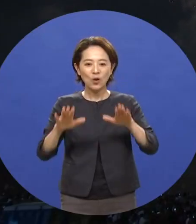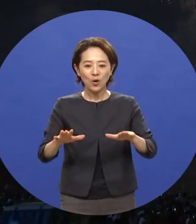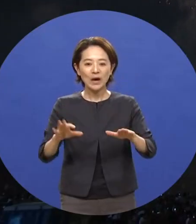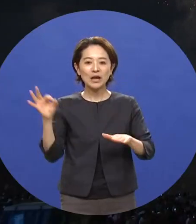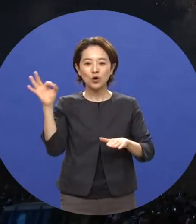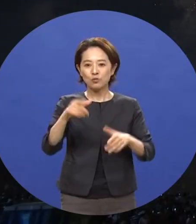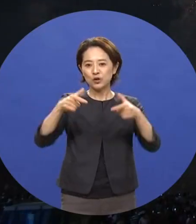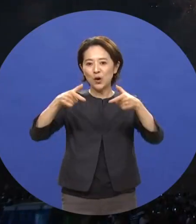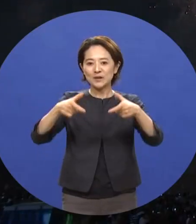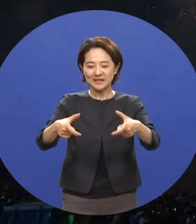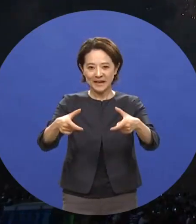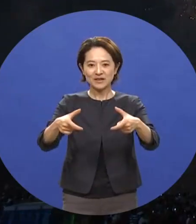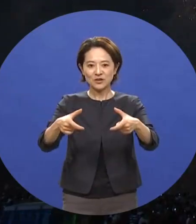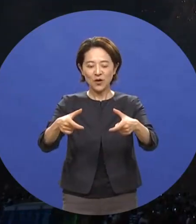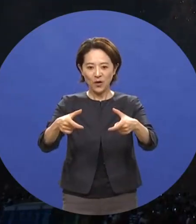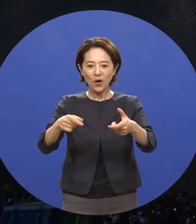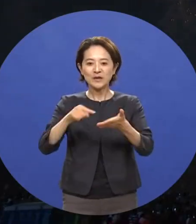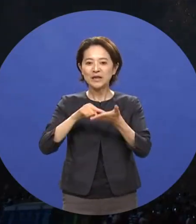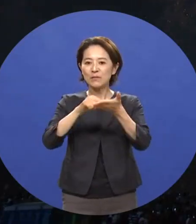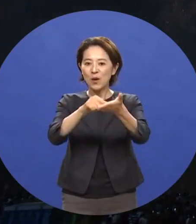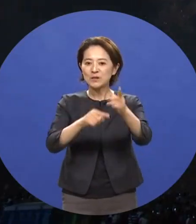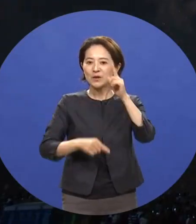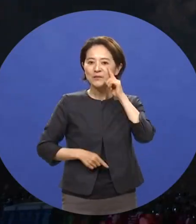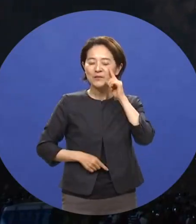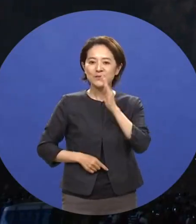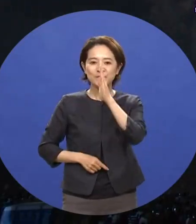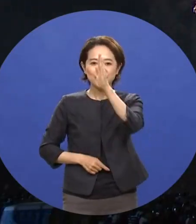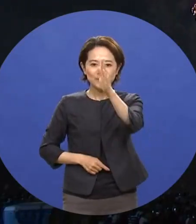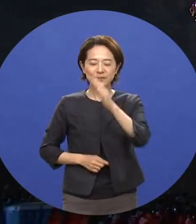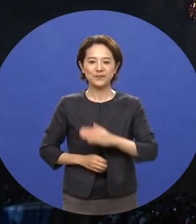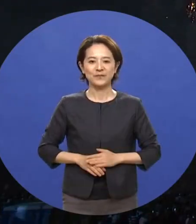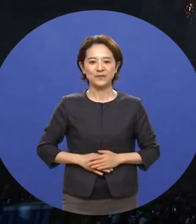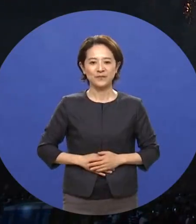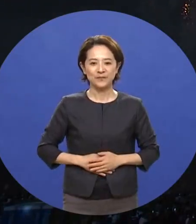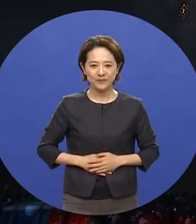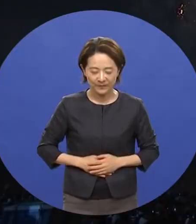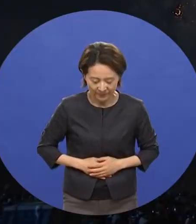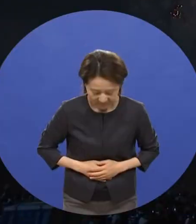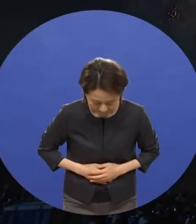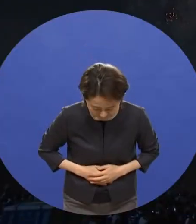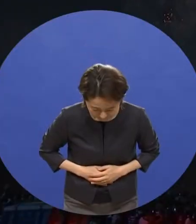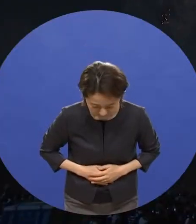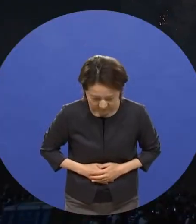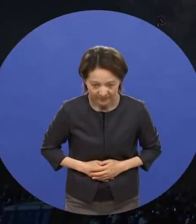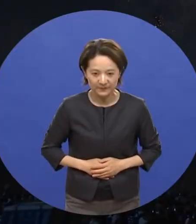ずは今回募集される無料席にご応募してみてはいかがでしょうか。